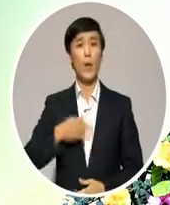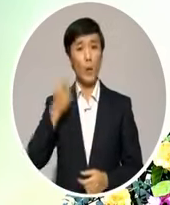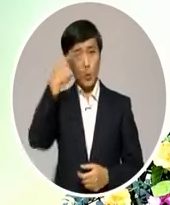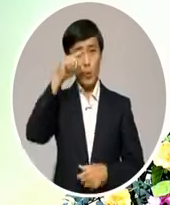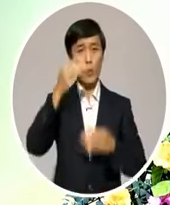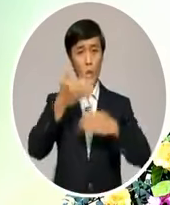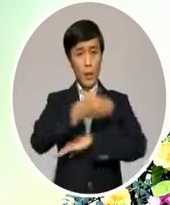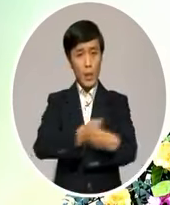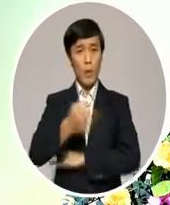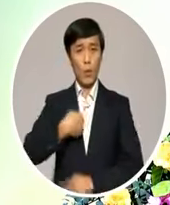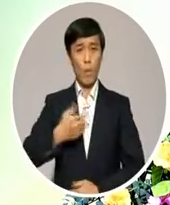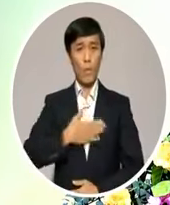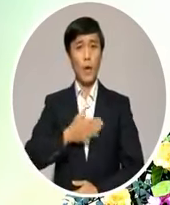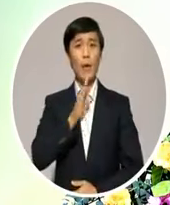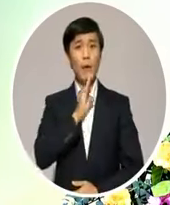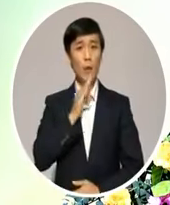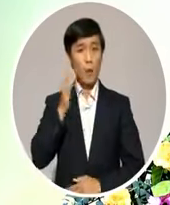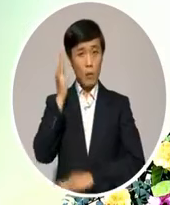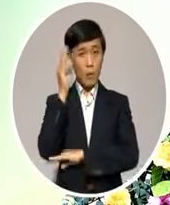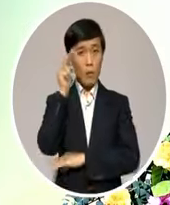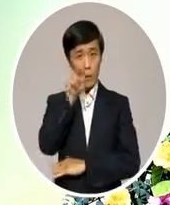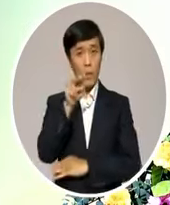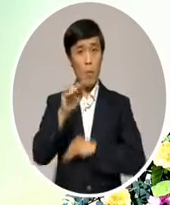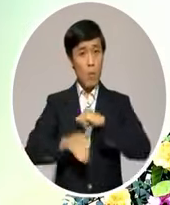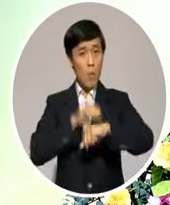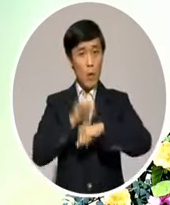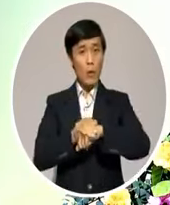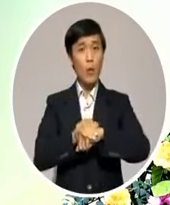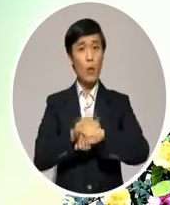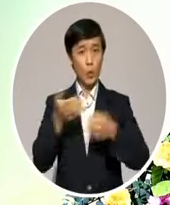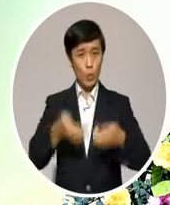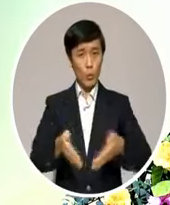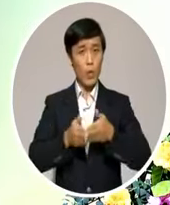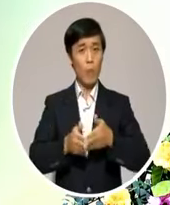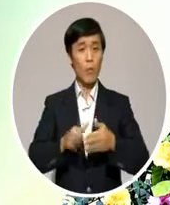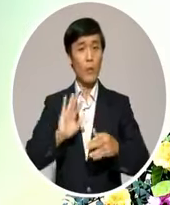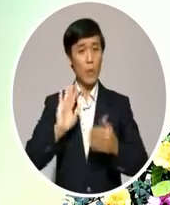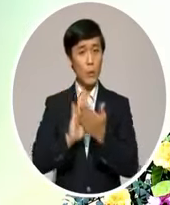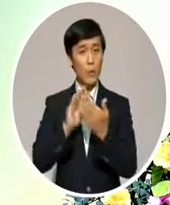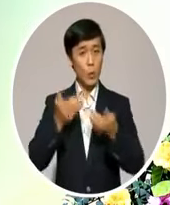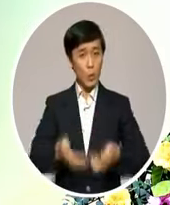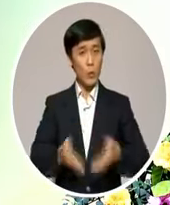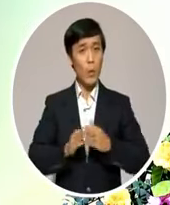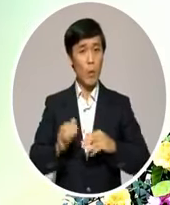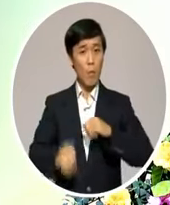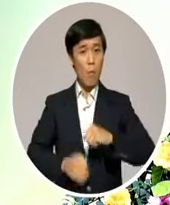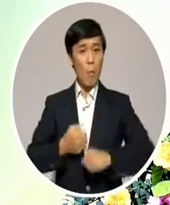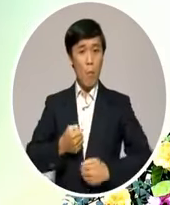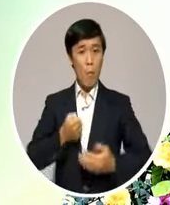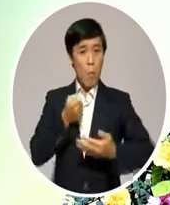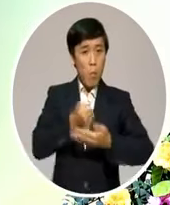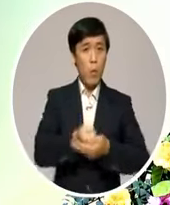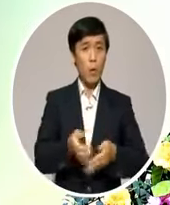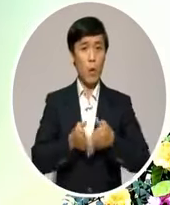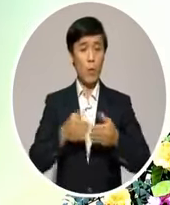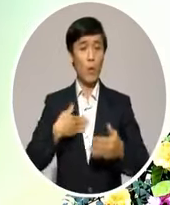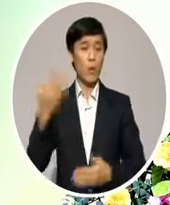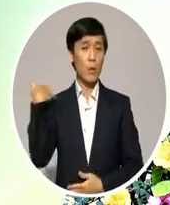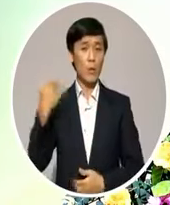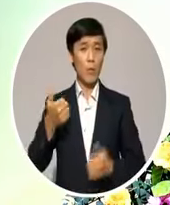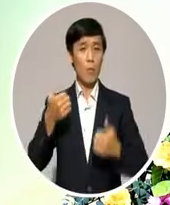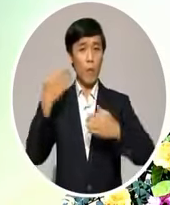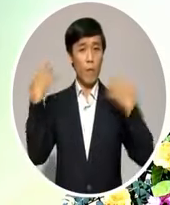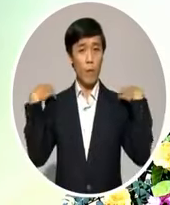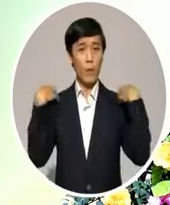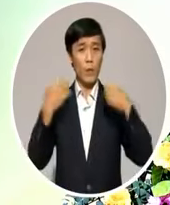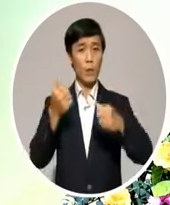那怎么样落实政见？其实最重要还是要有魄力、执行力跟协调力。我过去在担任代理市长的时候，